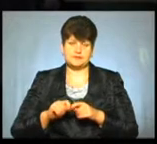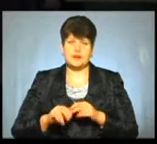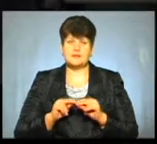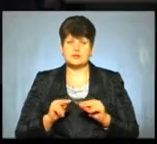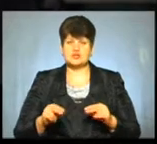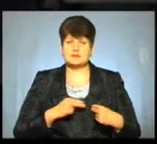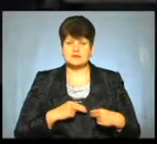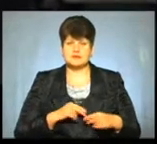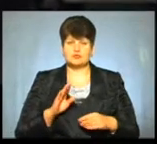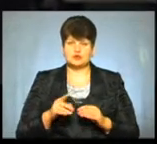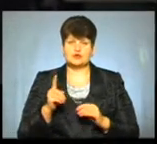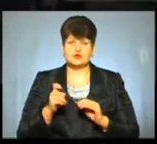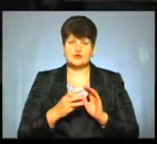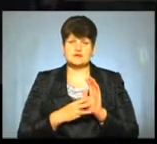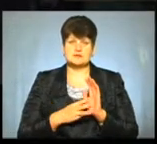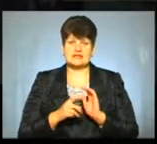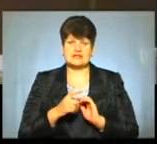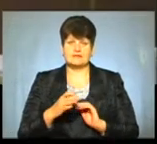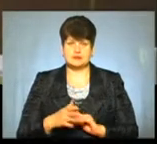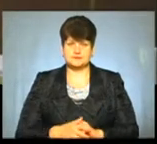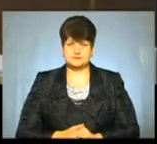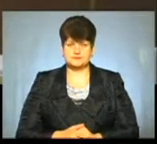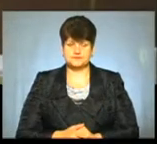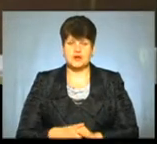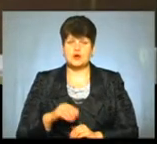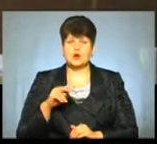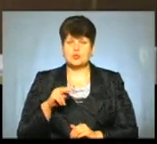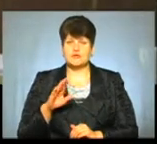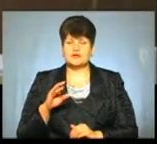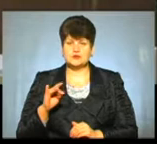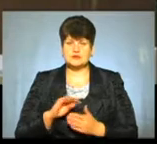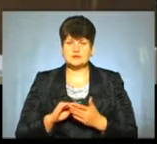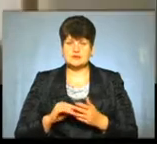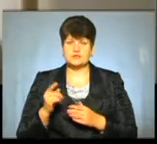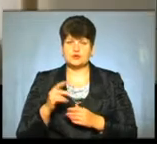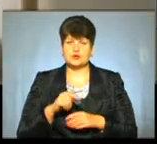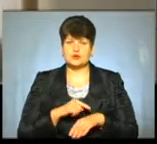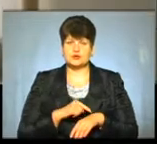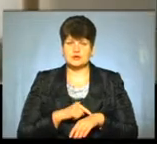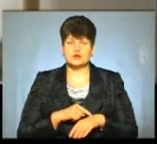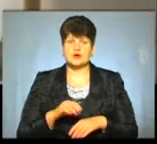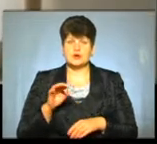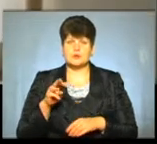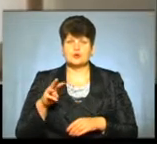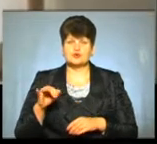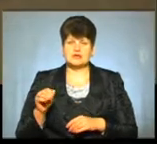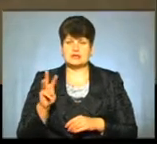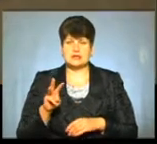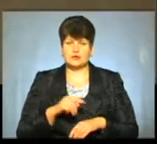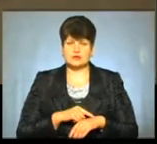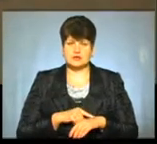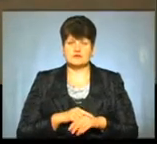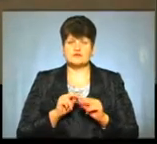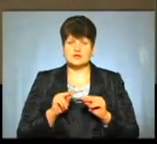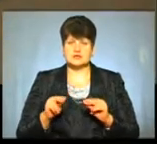працівників. Триватиме воно 180 хвилин. Любов Винничук склала тест за 1,5 години, Ольга Мочула – за 3 години.